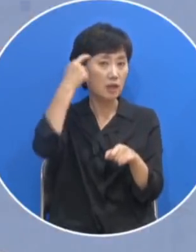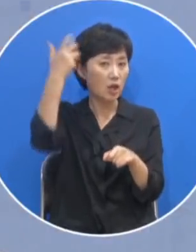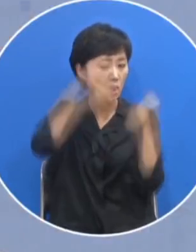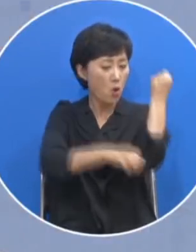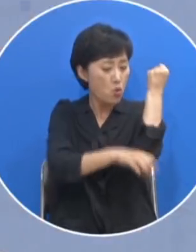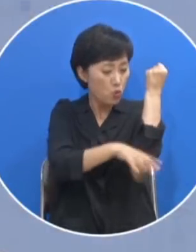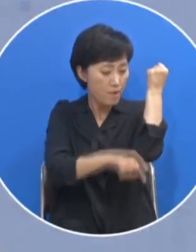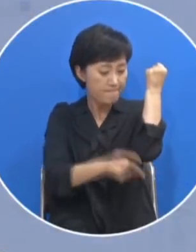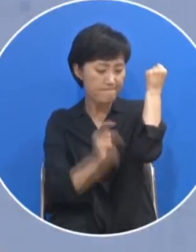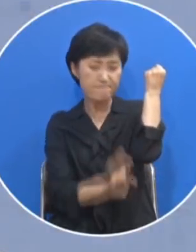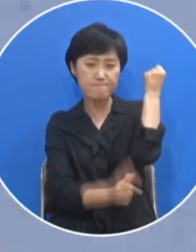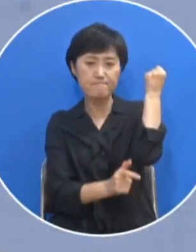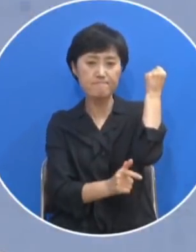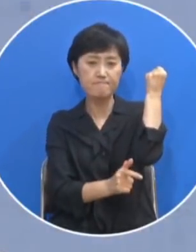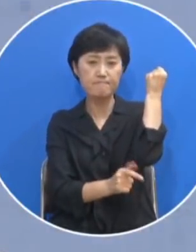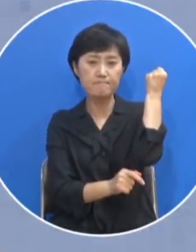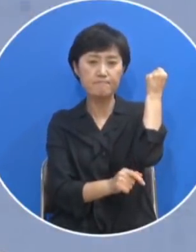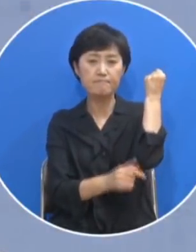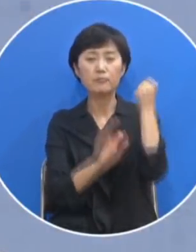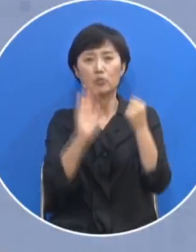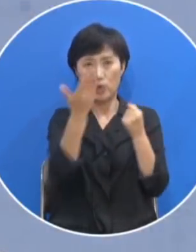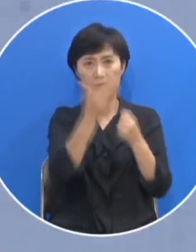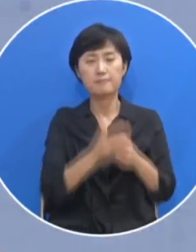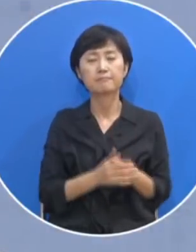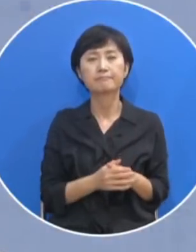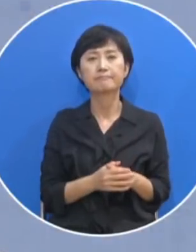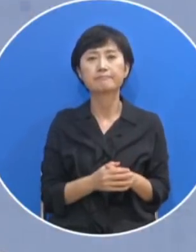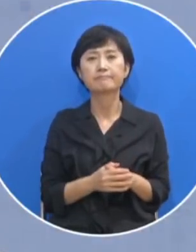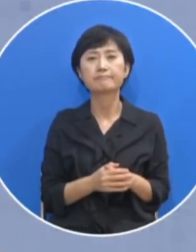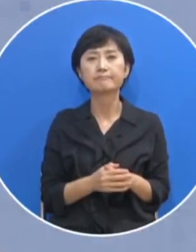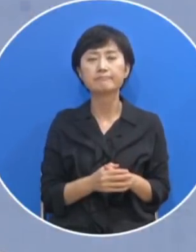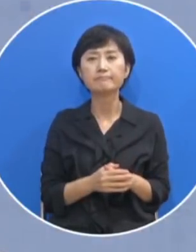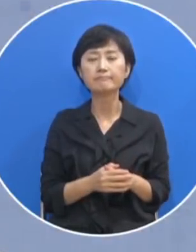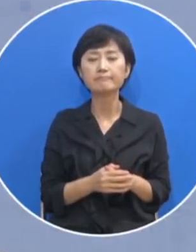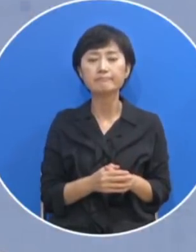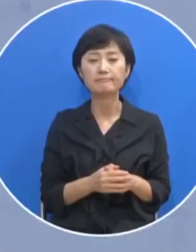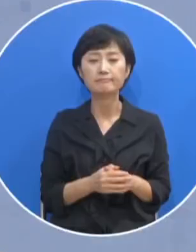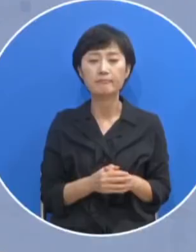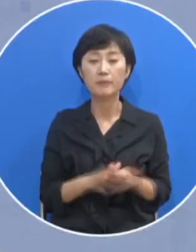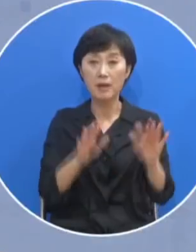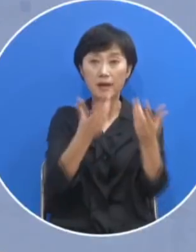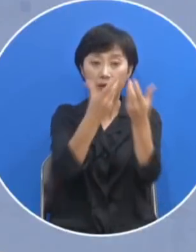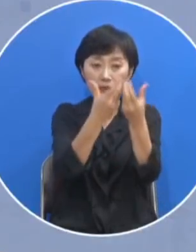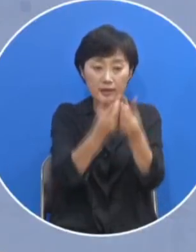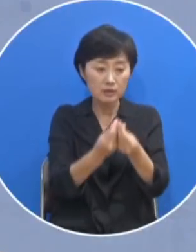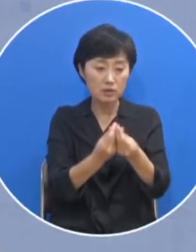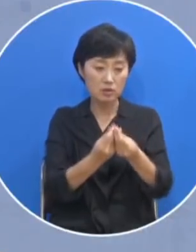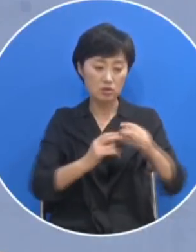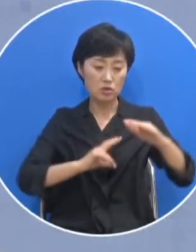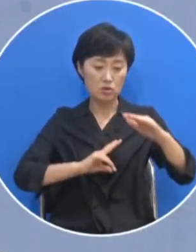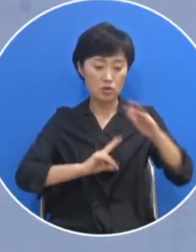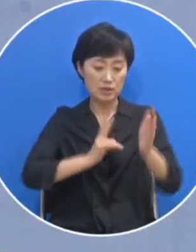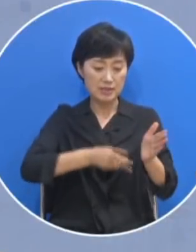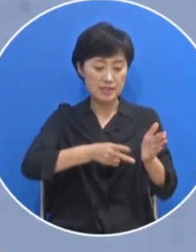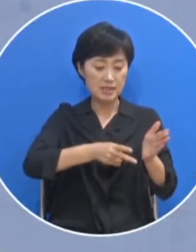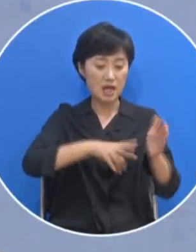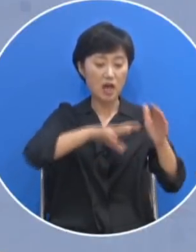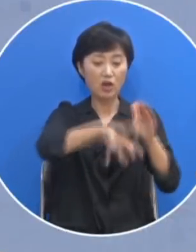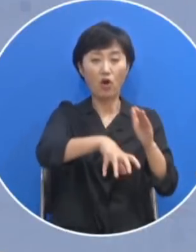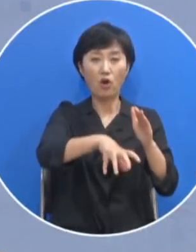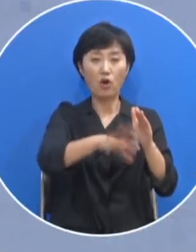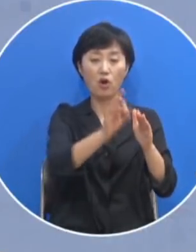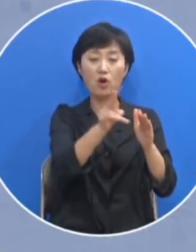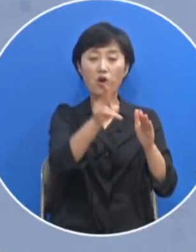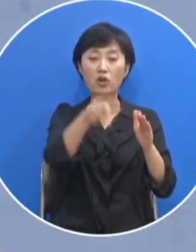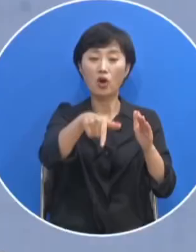아닙니까 인가나 레이디 아스피린 쪽박 보면 올해도 피부 득해야 돼요 안에 여기서 사람이 뭘 거 아닙니까 other 어떻게 해요 그래도